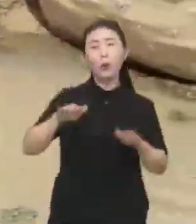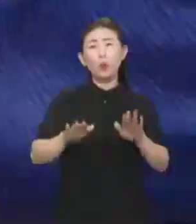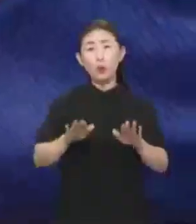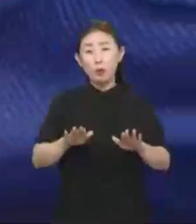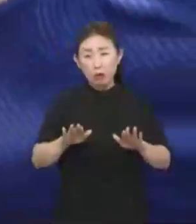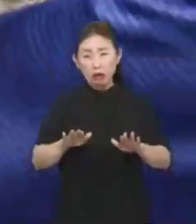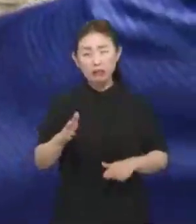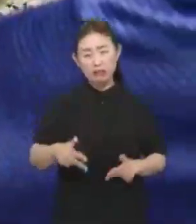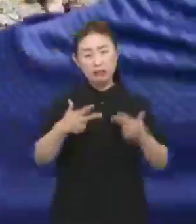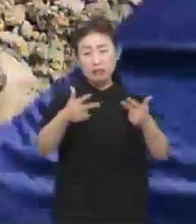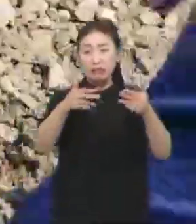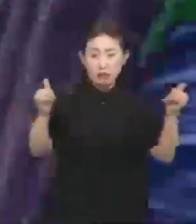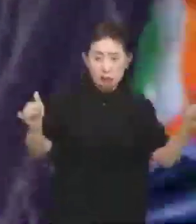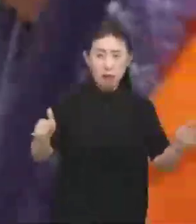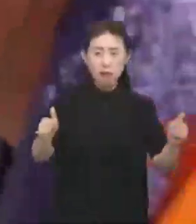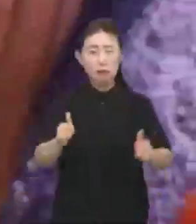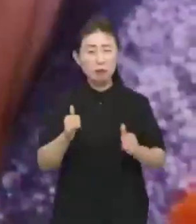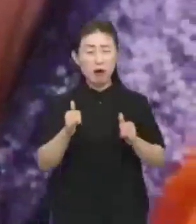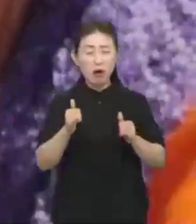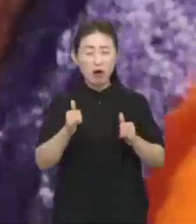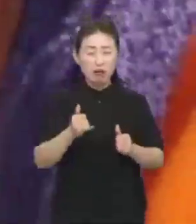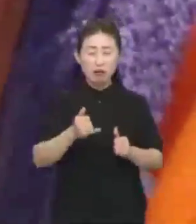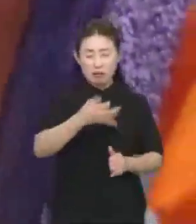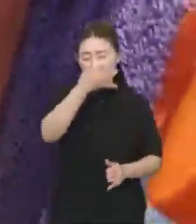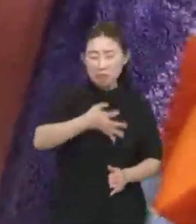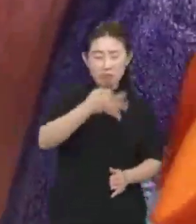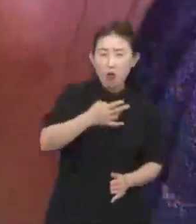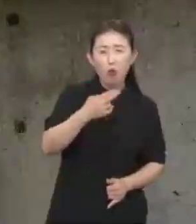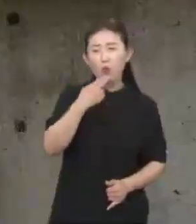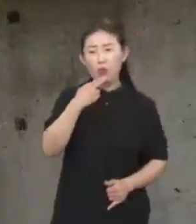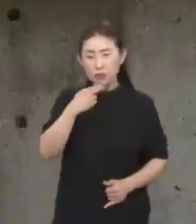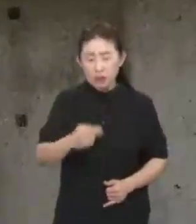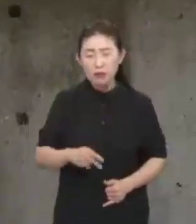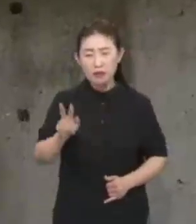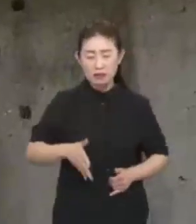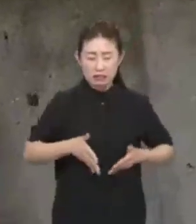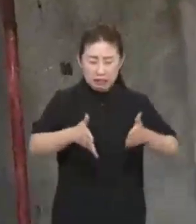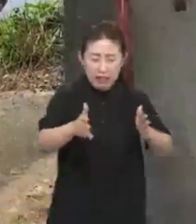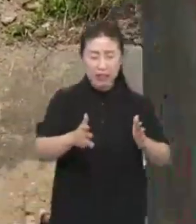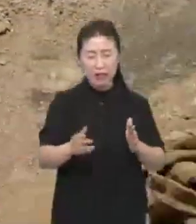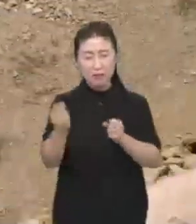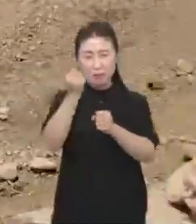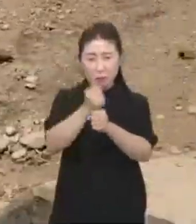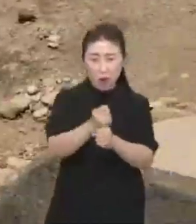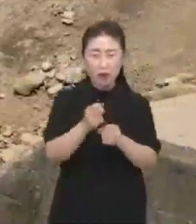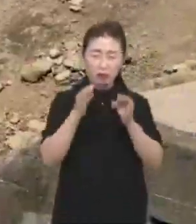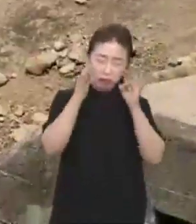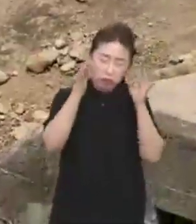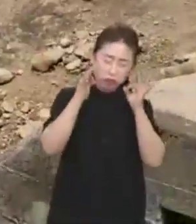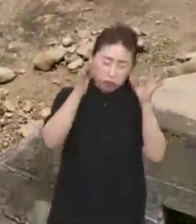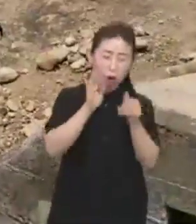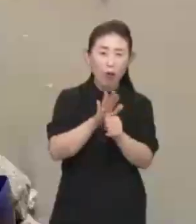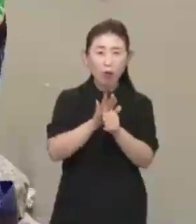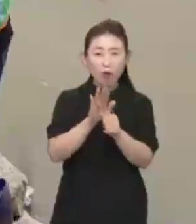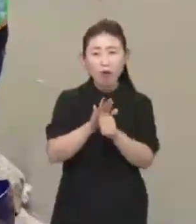날씨에도 자원봉사자들은 힘든 기색 하나 없이 무너진 제방과 농로를 복구하기 위해 온 힘을